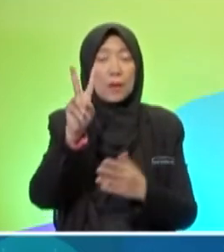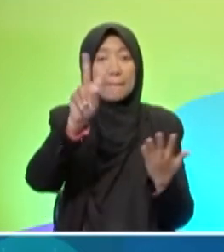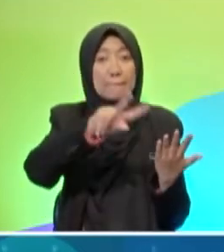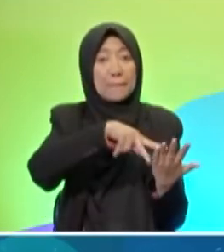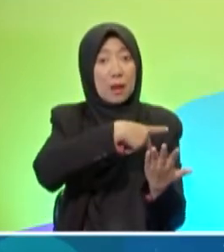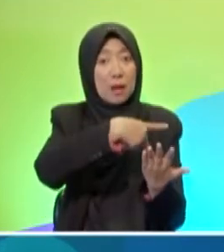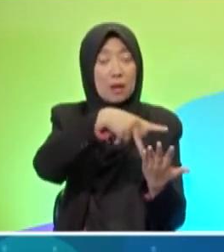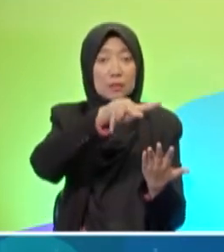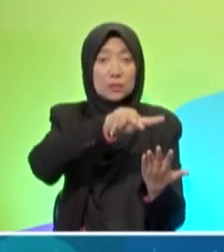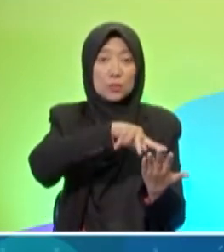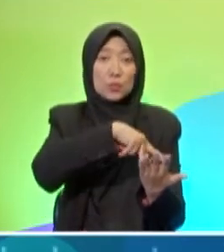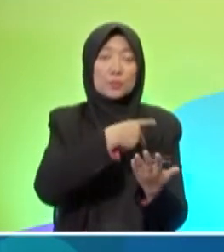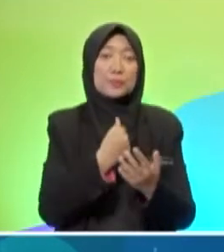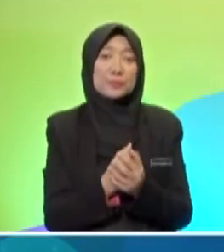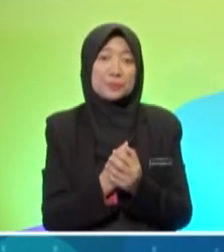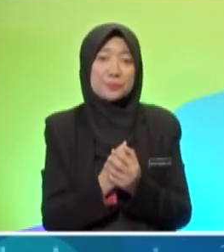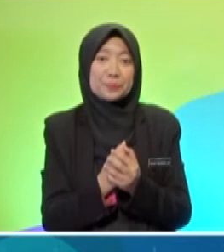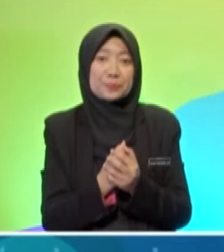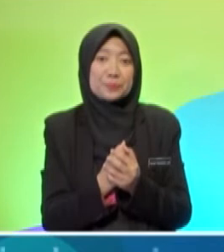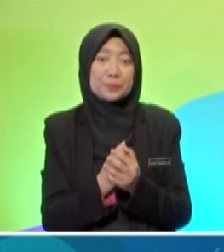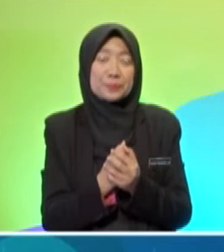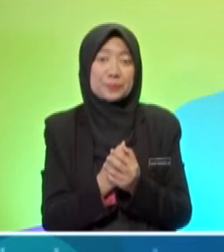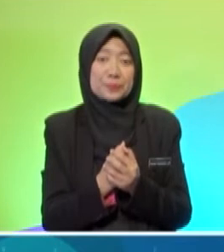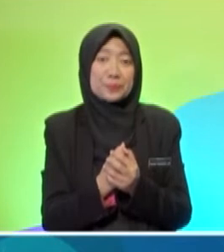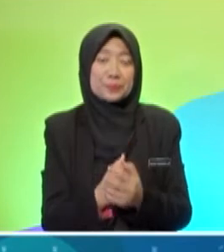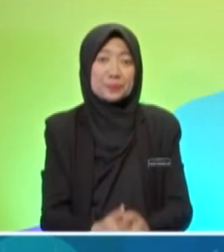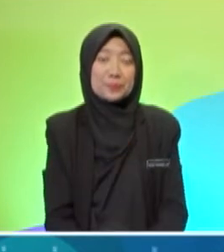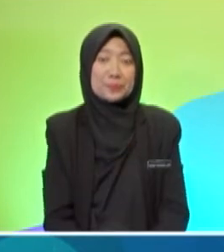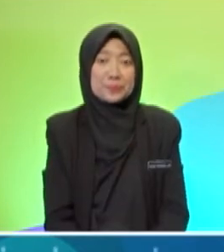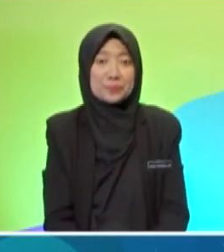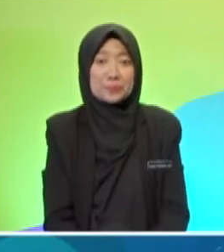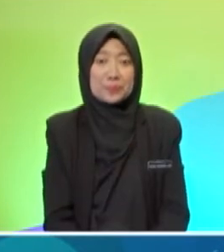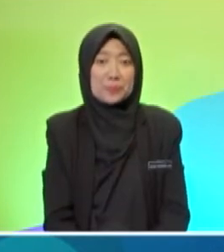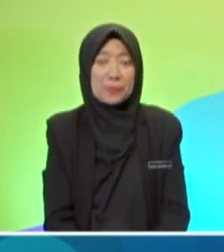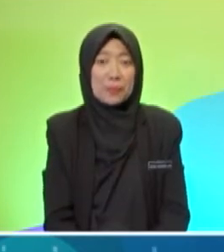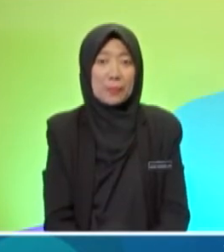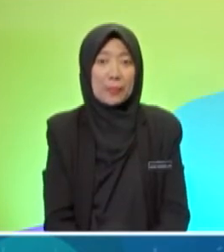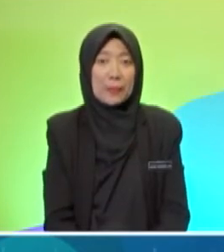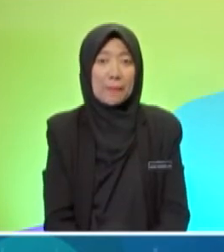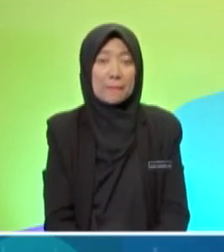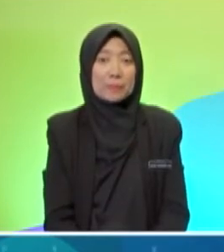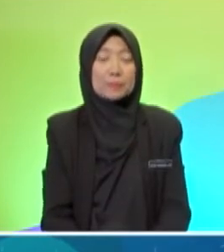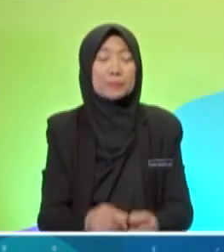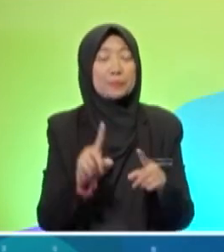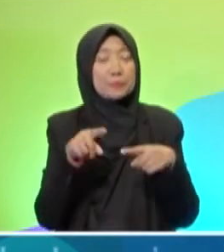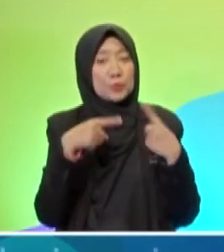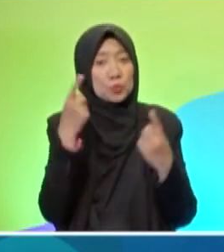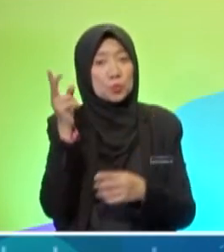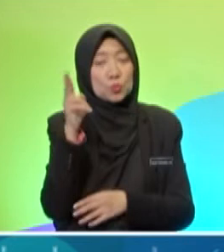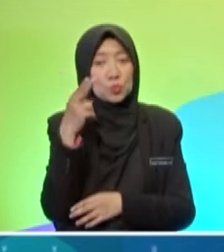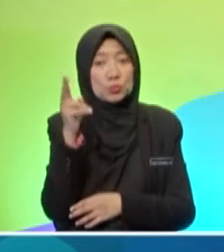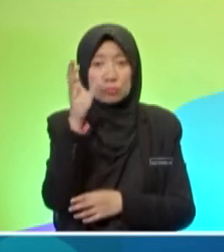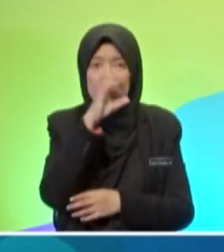Oke film anak-anak dengan Lidya bupantun silahkan Hai pergi hutan mencari kayu api